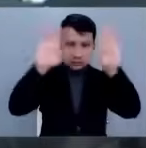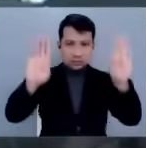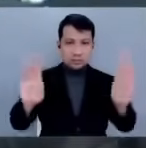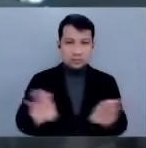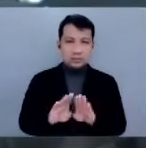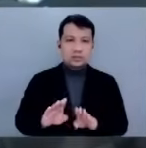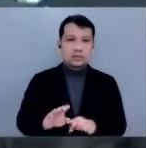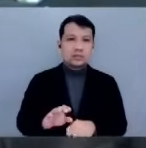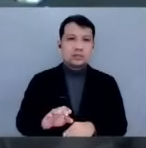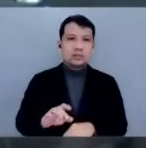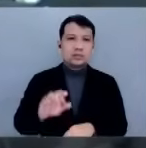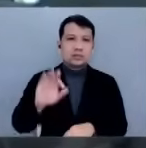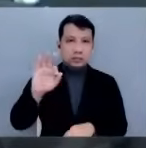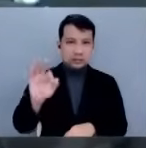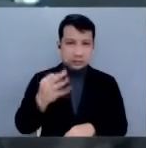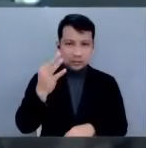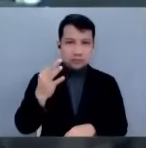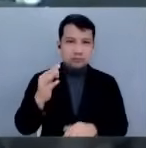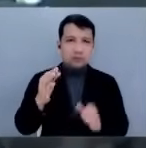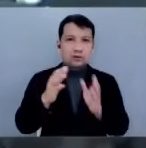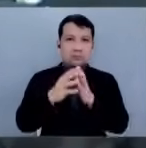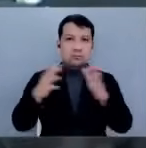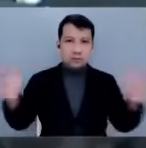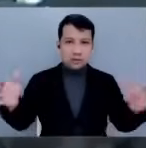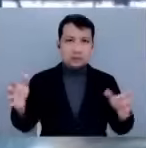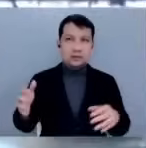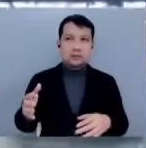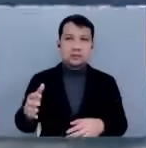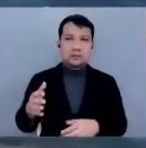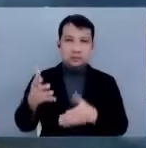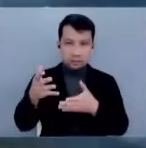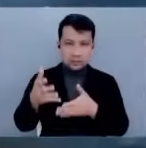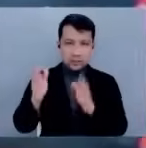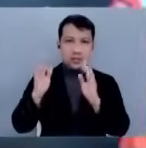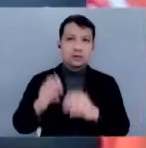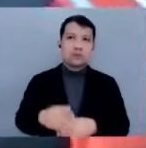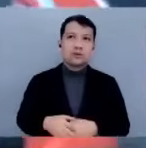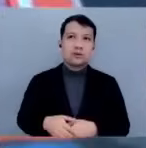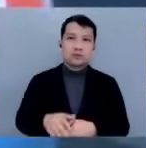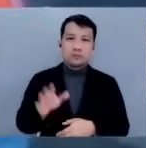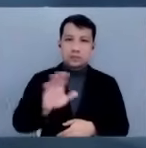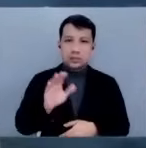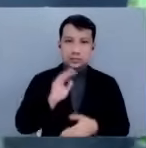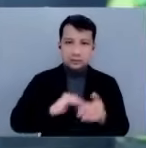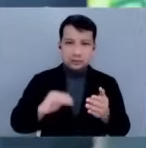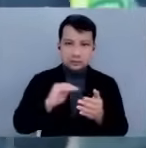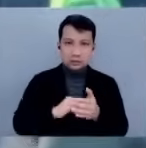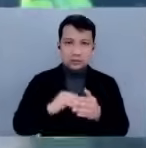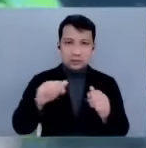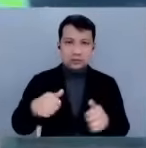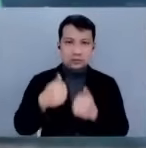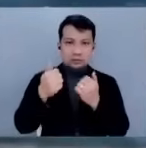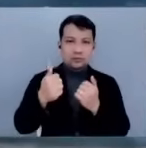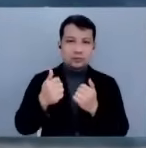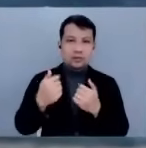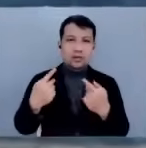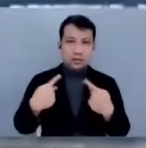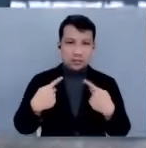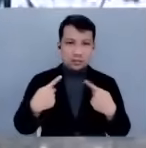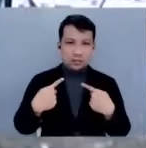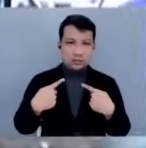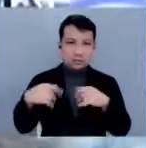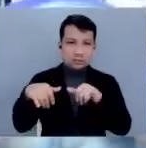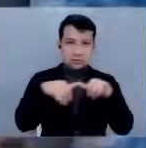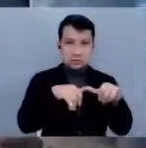daw kasi itong mas malaki kaysa sa pinapayagan. Para hindi na maulit ang aksidente, magkakaroon ng structural audit